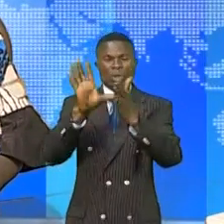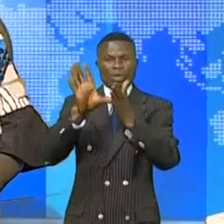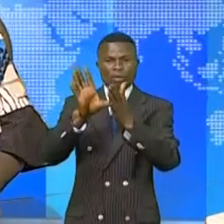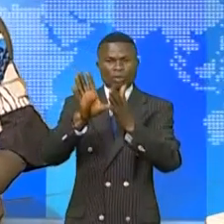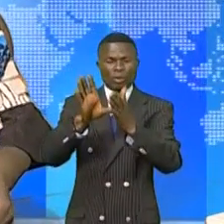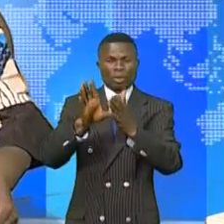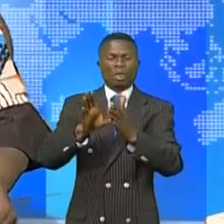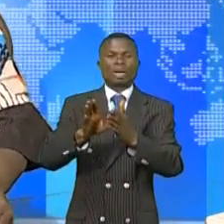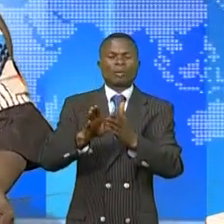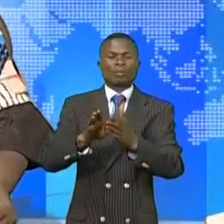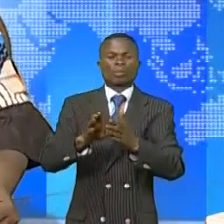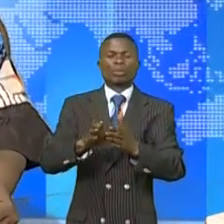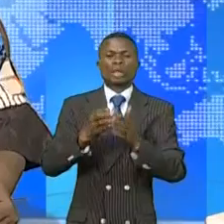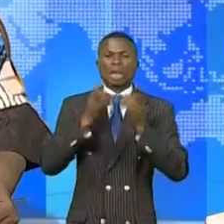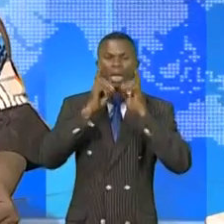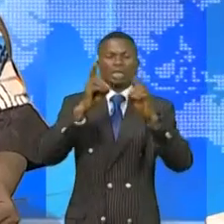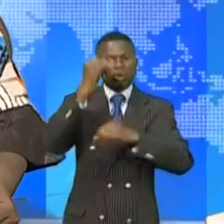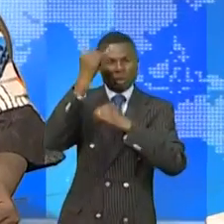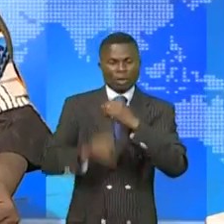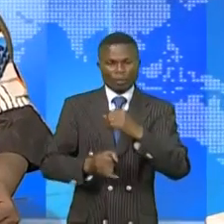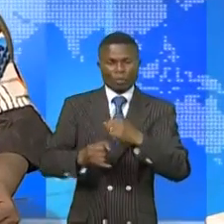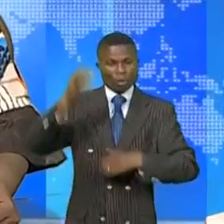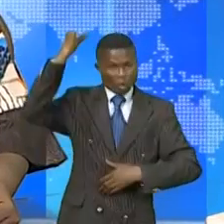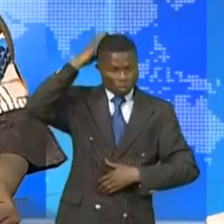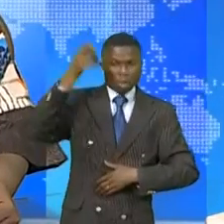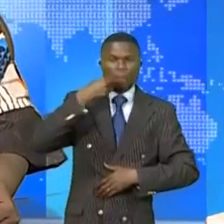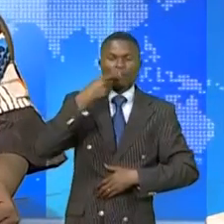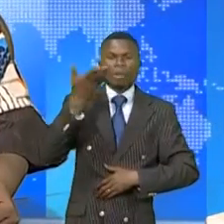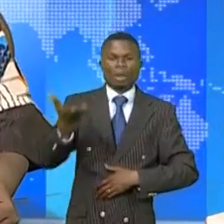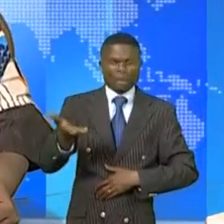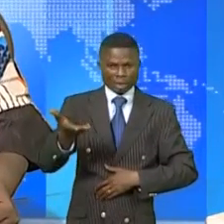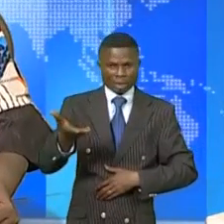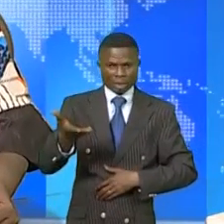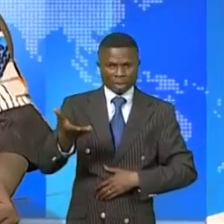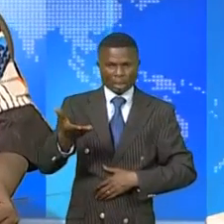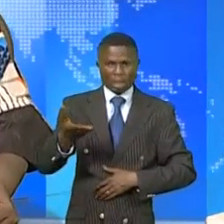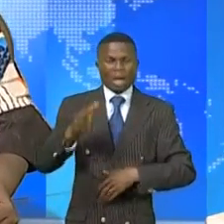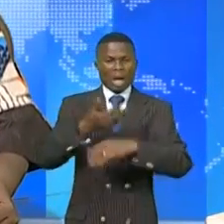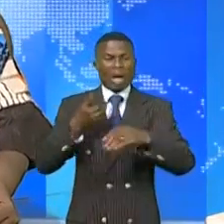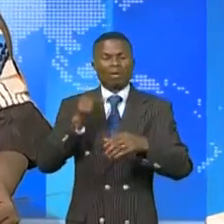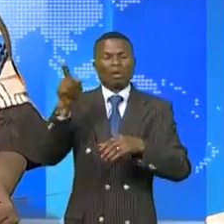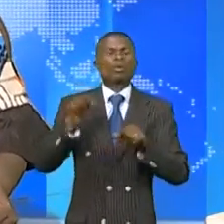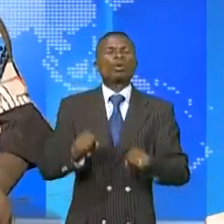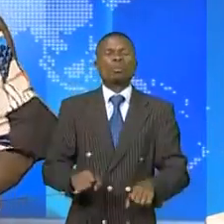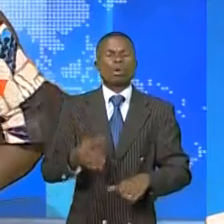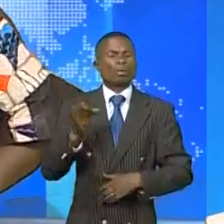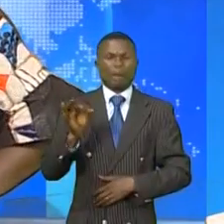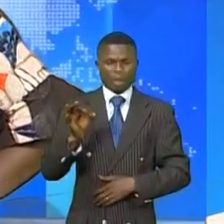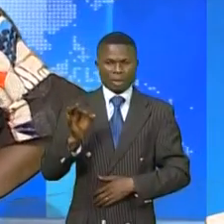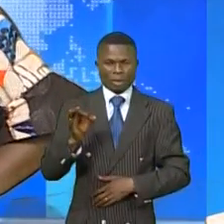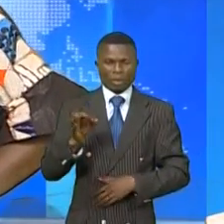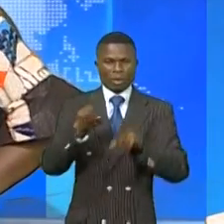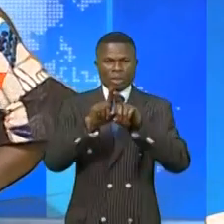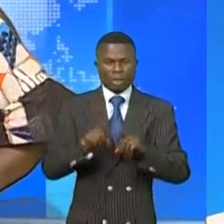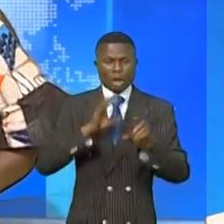la dernière interview accordée par les prélats catholiques quelques temps avant sa mort. Et